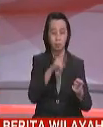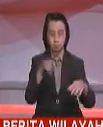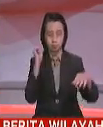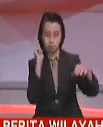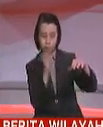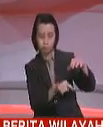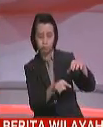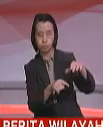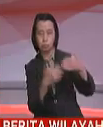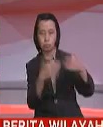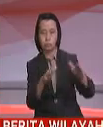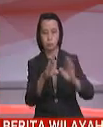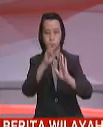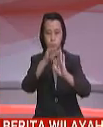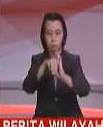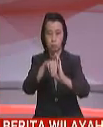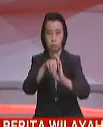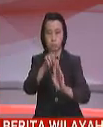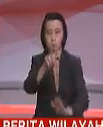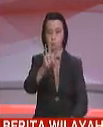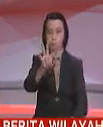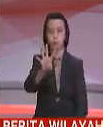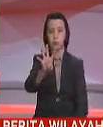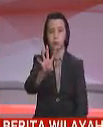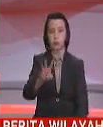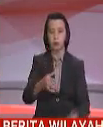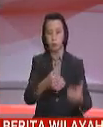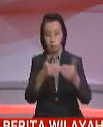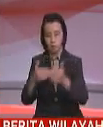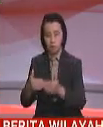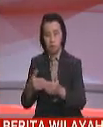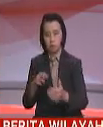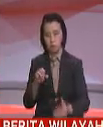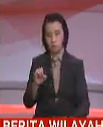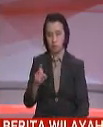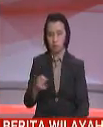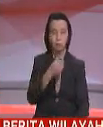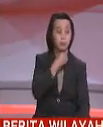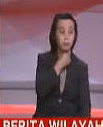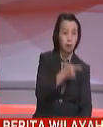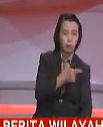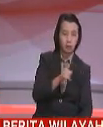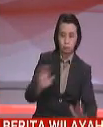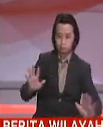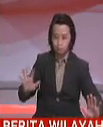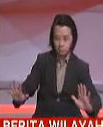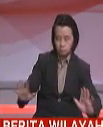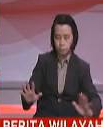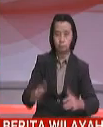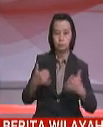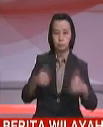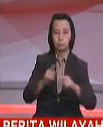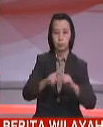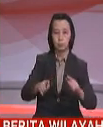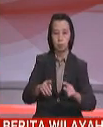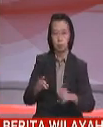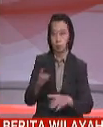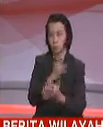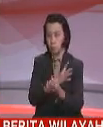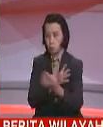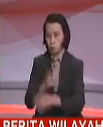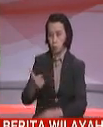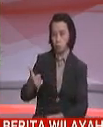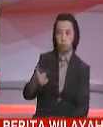menyumbat gol pembukaan pada minit ke-24. Bersambung babak kedua, Perak dilihat lebih mengawal permainan namun kekebalan